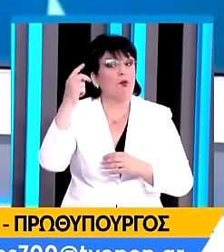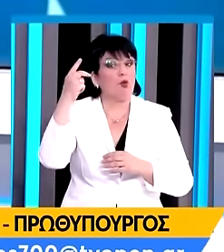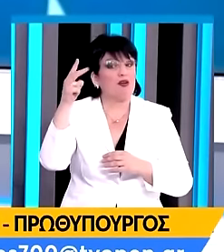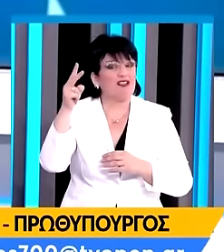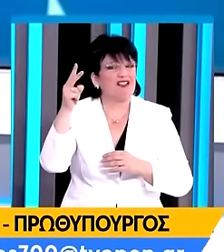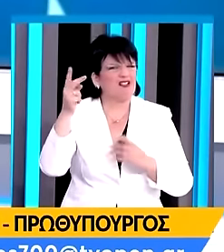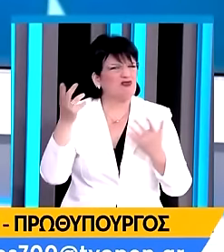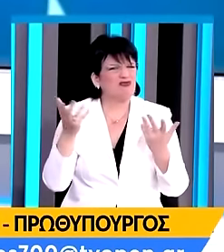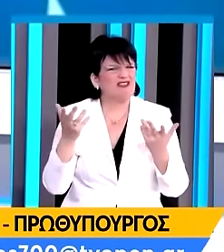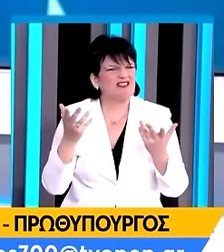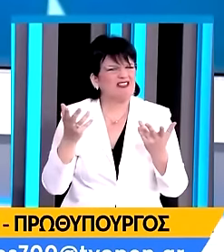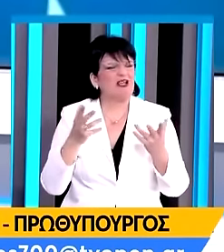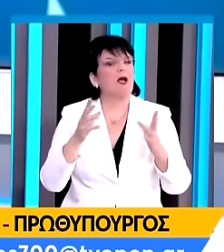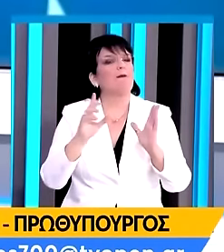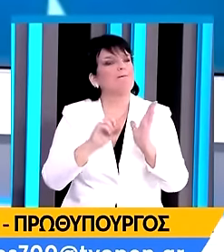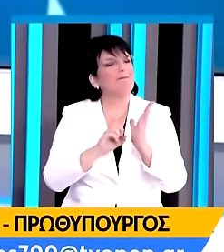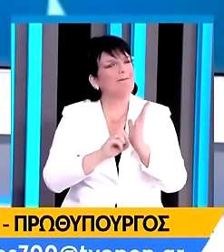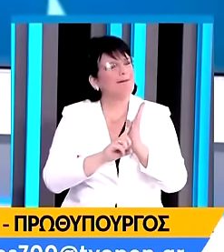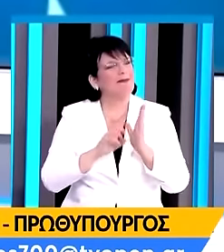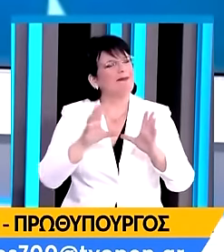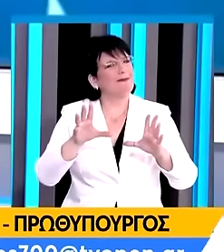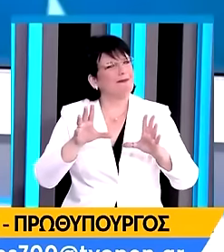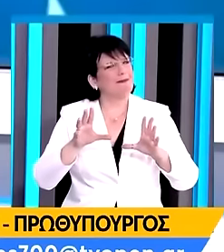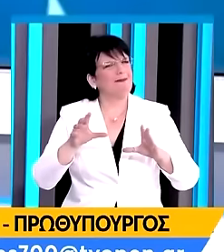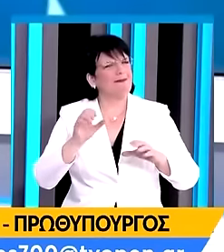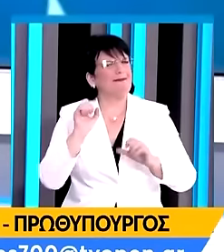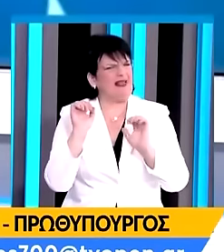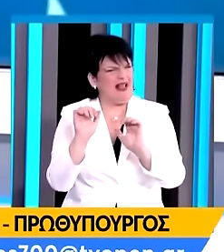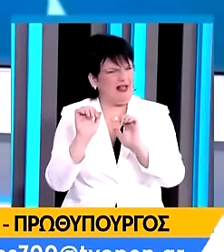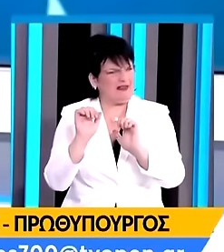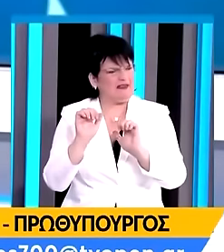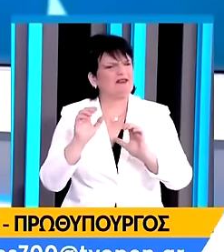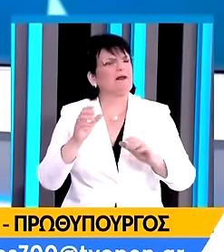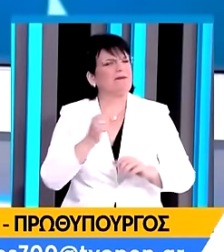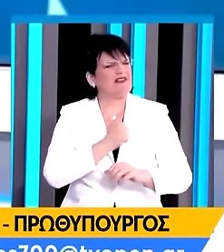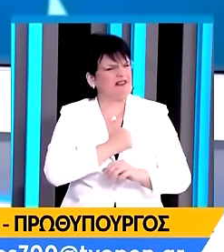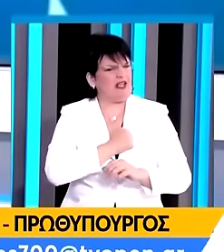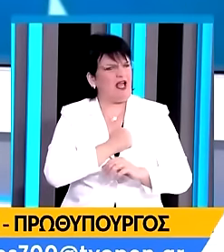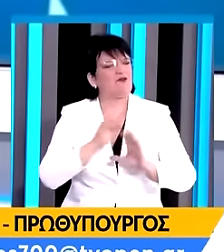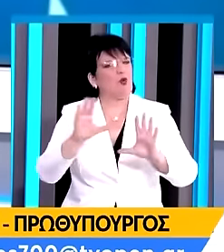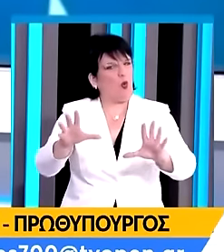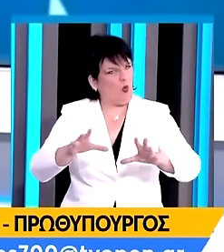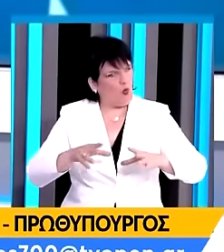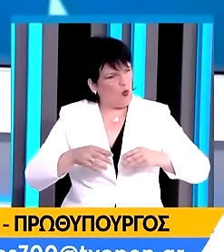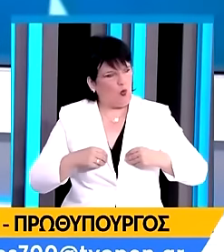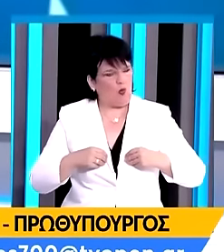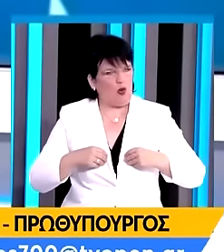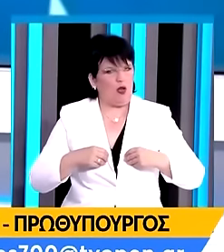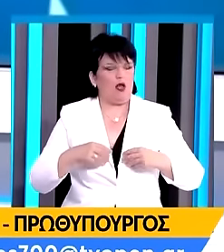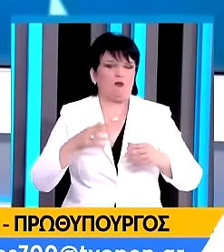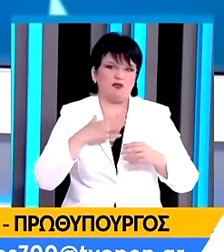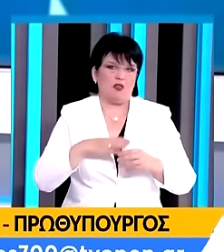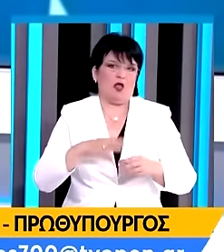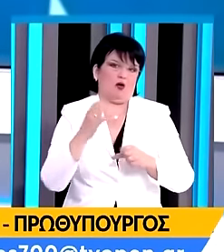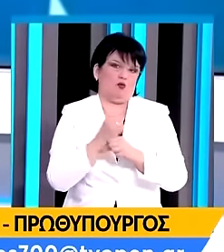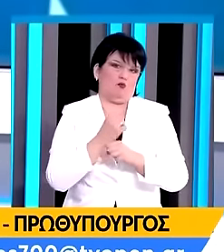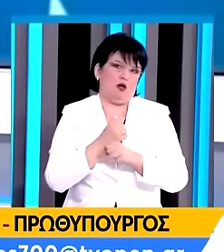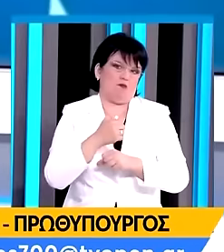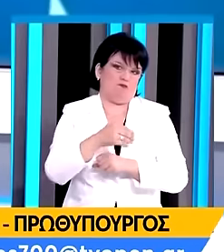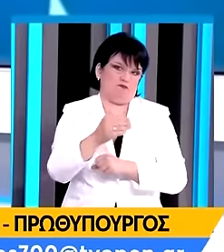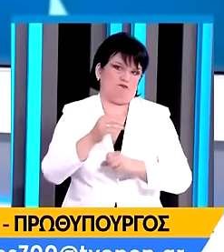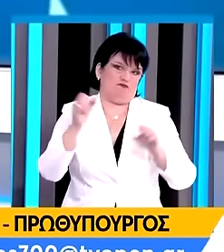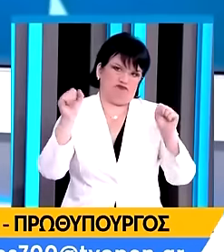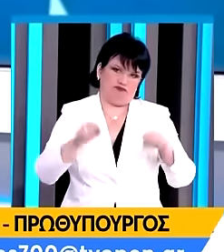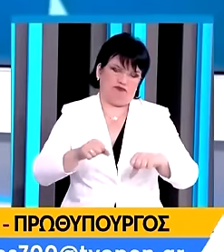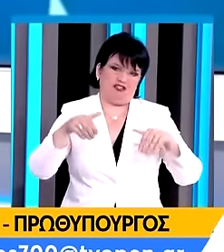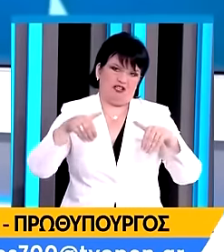Και πιστεύω ότι θα προσαρμοστούν στις πιέσεις που θα τους ασκηθούν. Και θα είναι καλό αυτό. Διότι εμείς θέλουμε καλές σχέσεις με τον βόρειο γειτονά μας. Ήμουνα και χθες